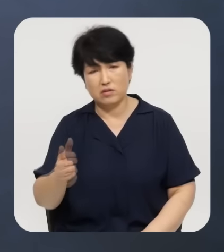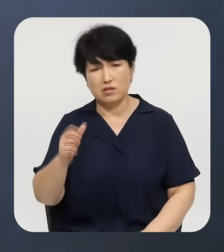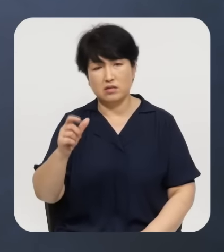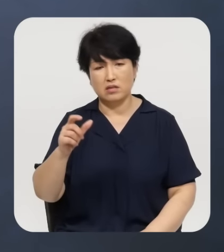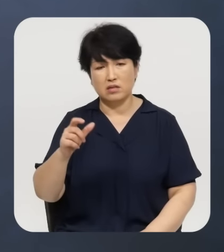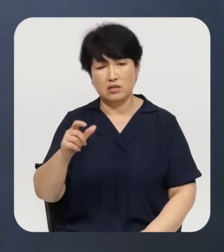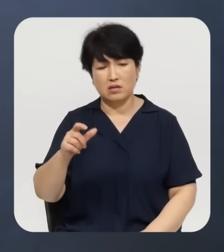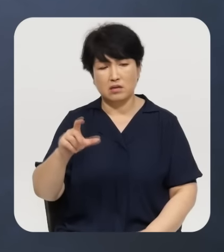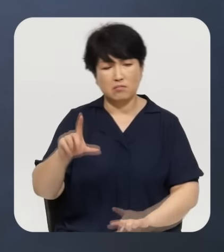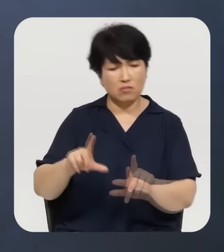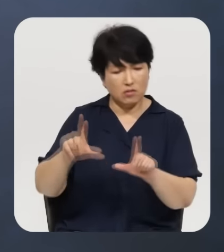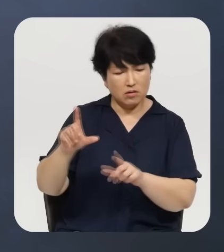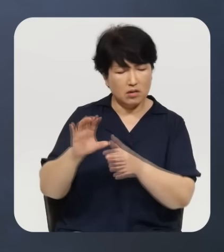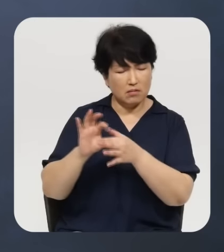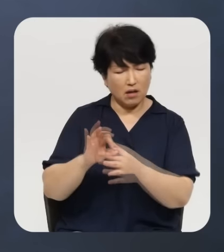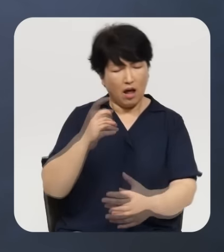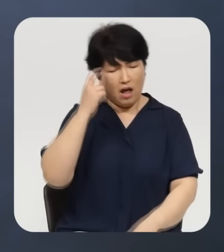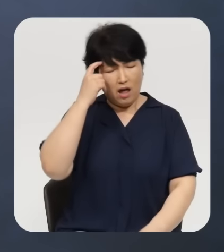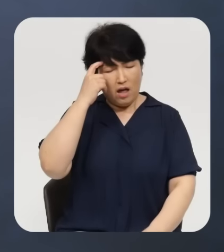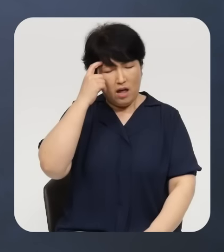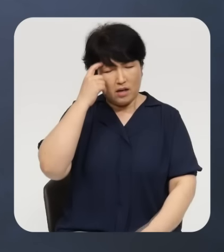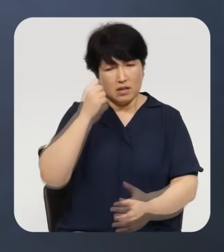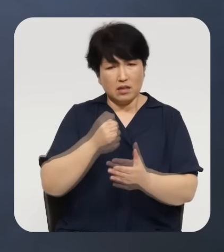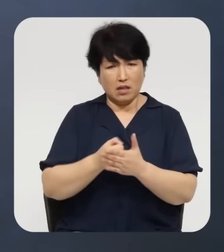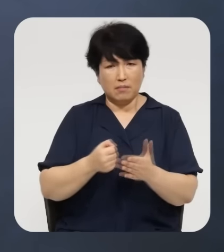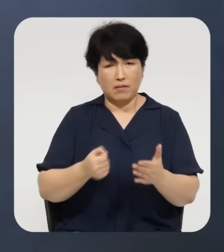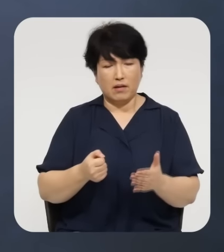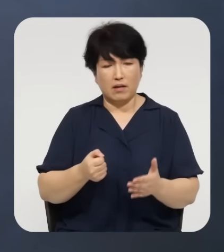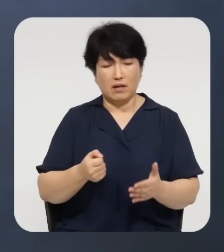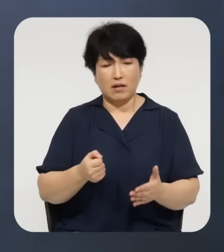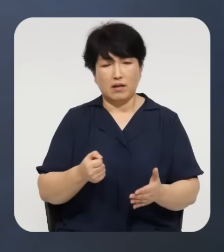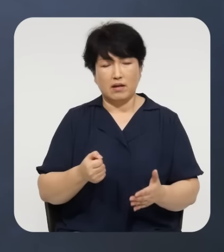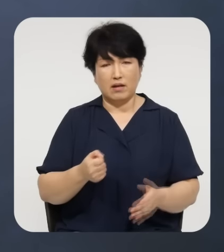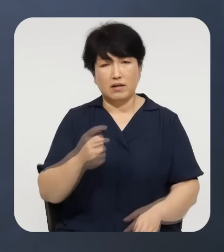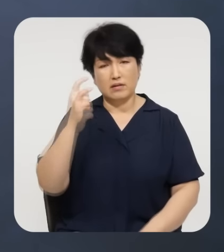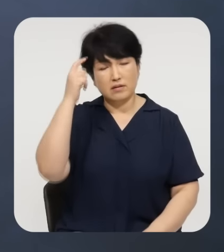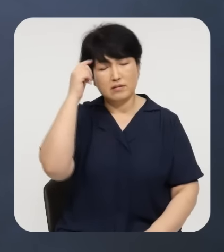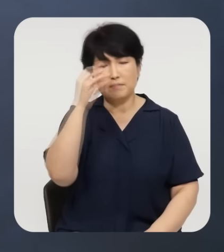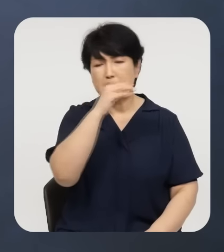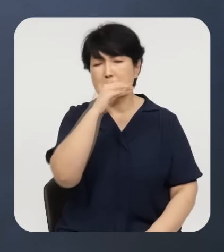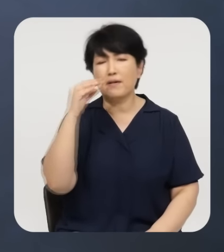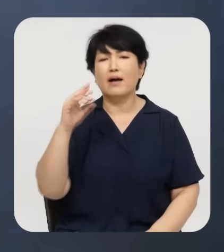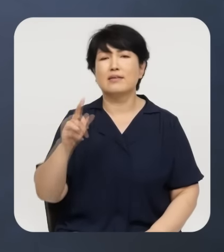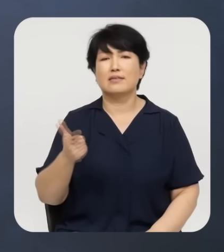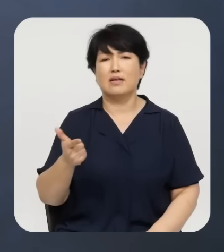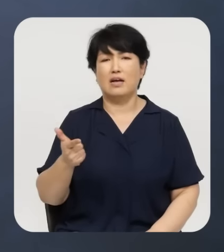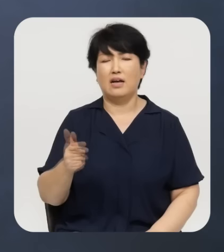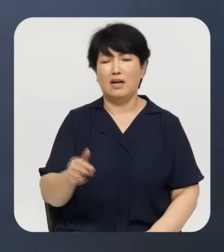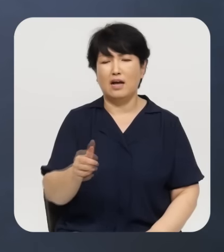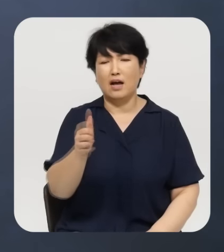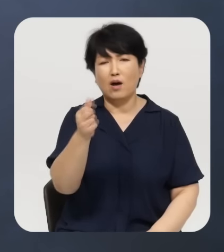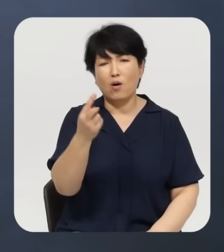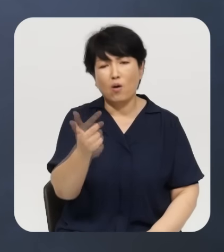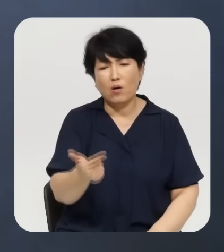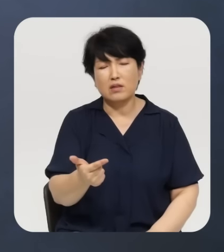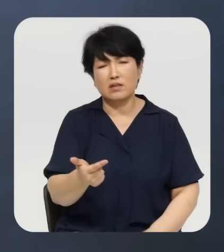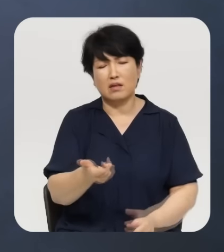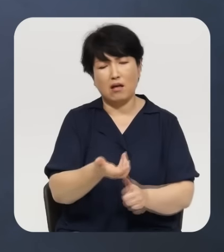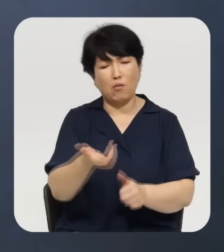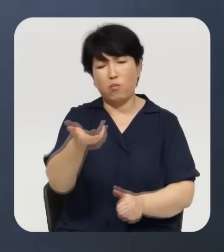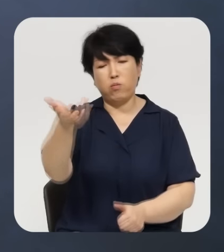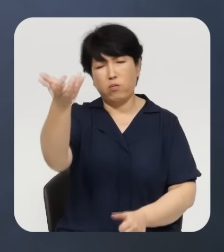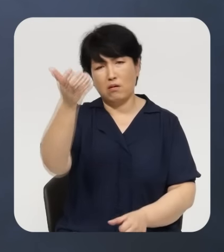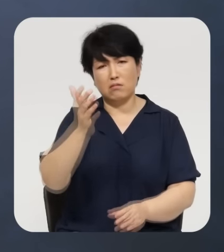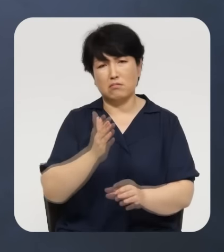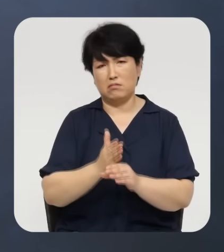충격에 지금 정신이 잃은 상태, 혼이 빠진 상태다. 제정신이 아닌 상태다. 이렇게